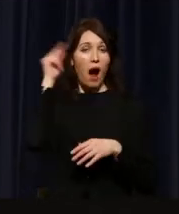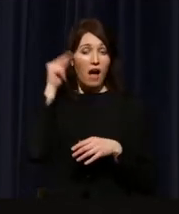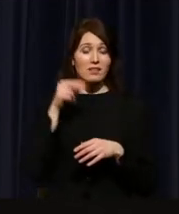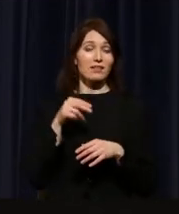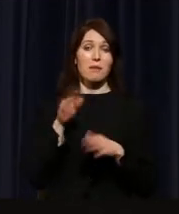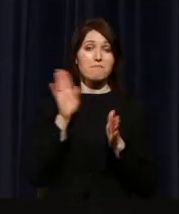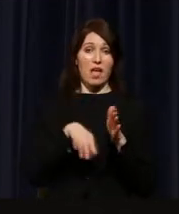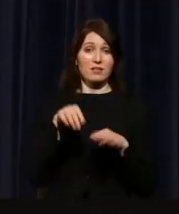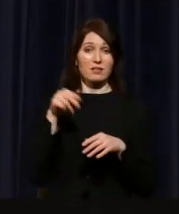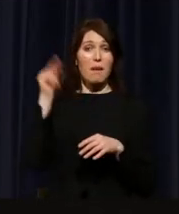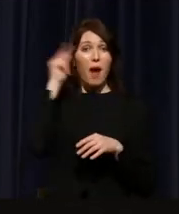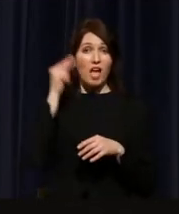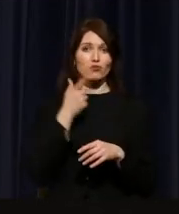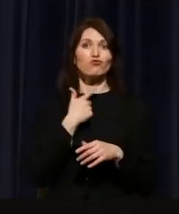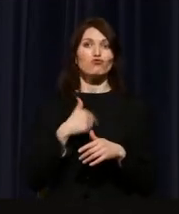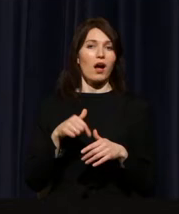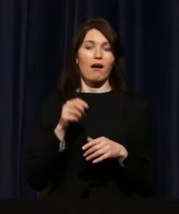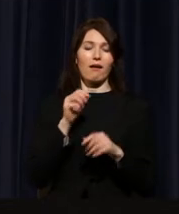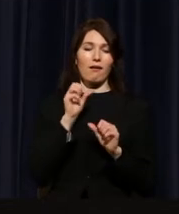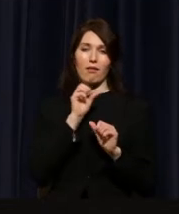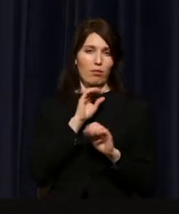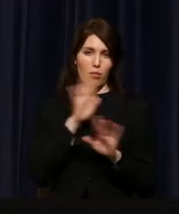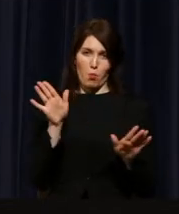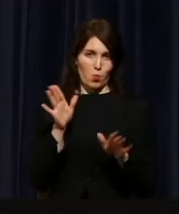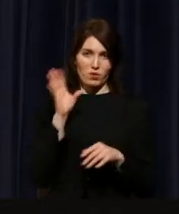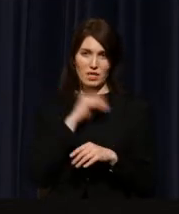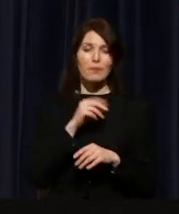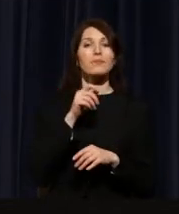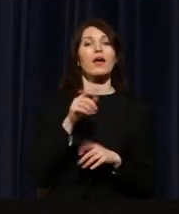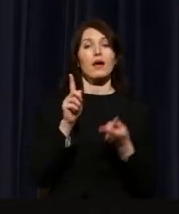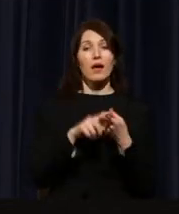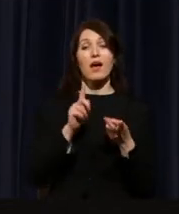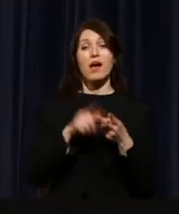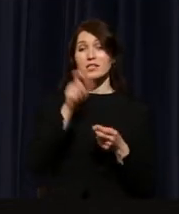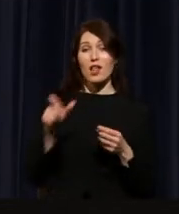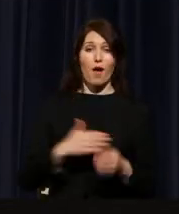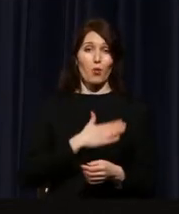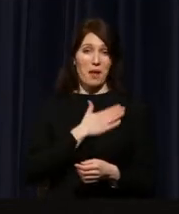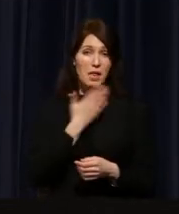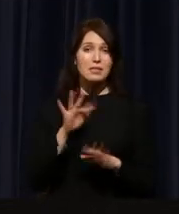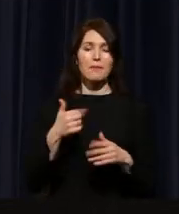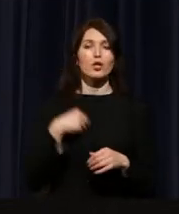ārsta profesija bez šīs mācīšanās spējas nebūs iespējama cilvēku mīlestība, bet ar to es domāju, ka